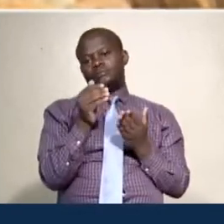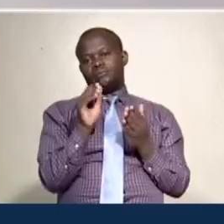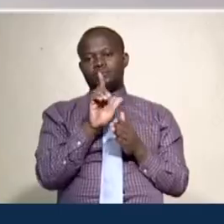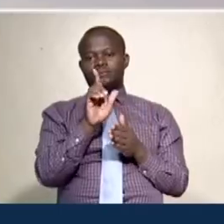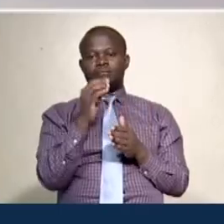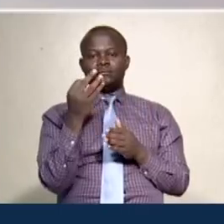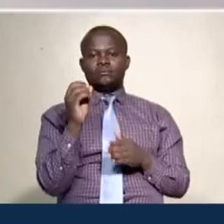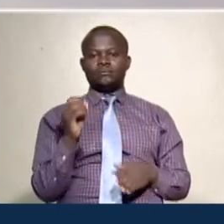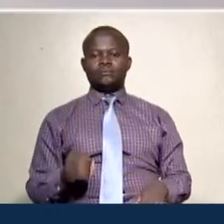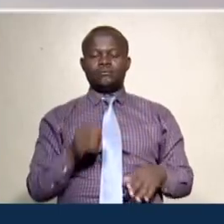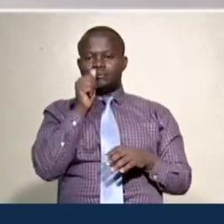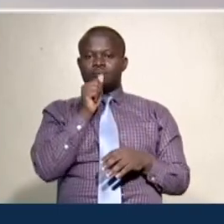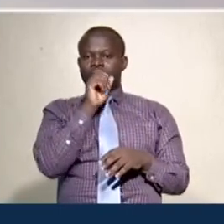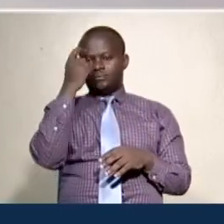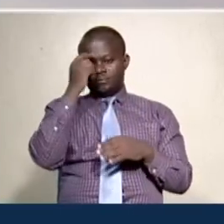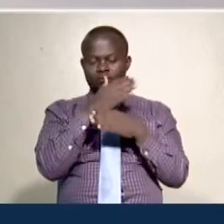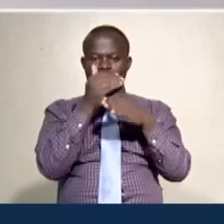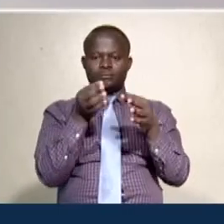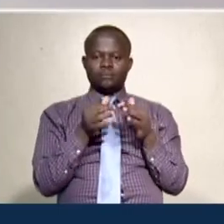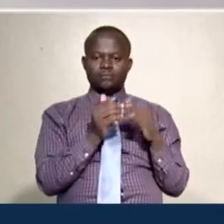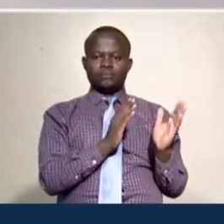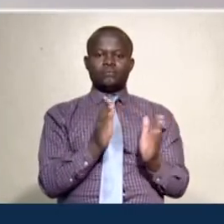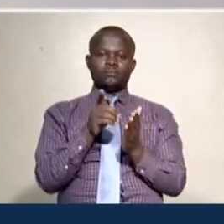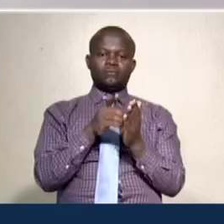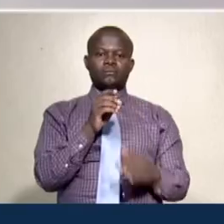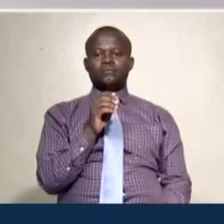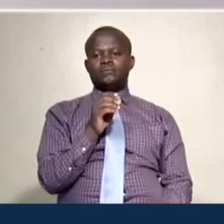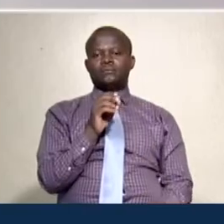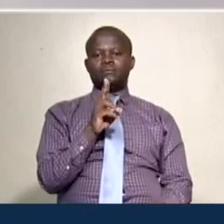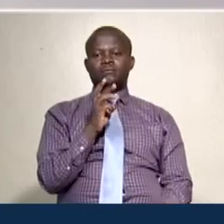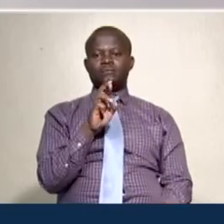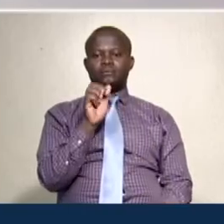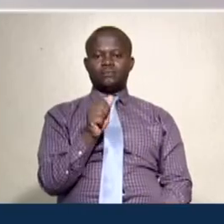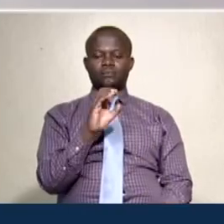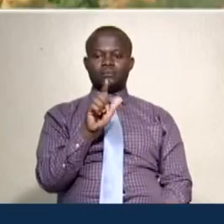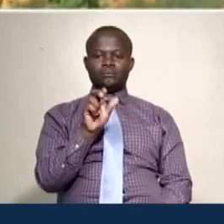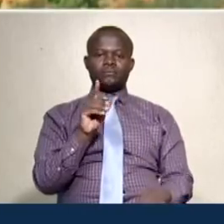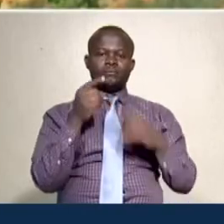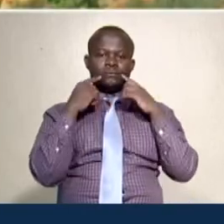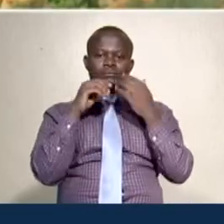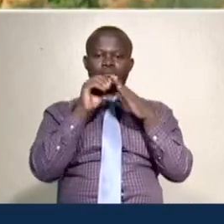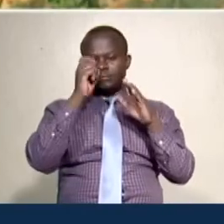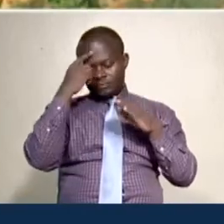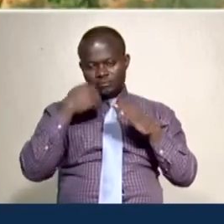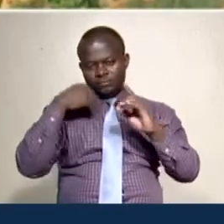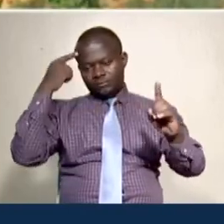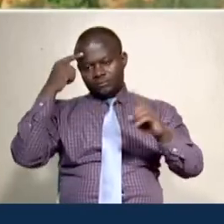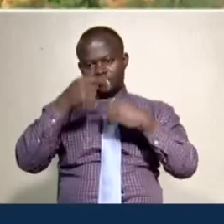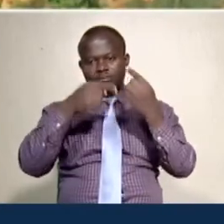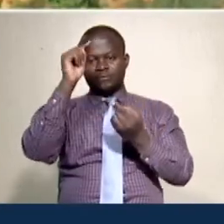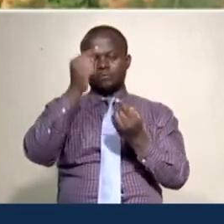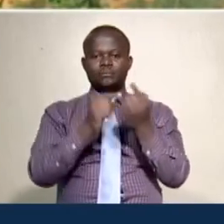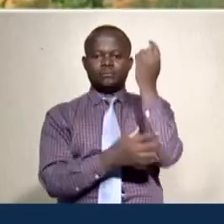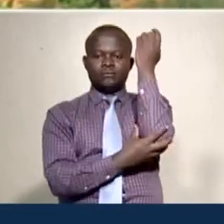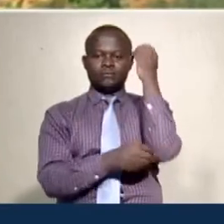300. Umunyamabanga wa leta muri minisiteri y'imari n'igenamigambi Dr. Wira Claudine avuga ko leta ifite intego yo gukomeza kugabanya ubukene mu